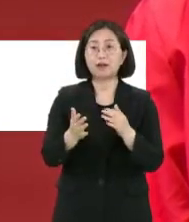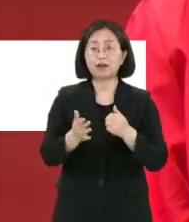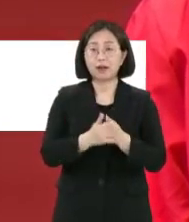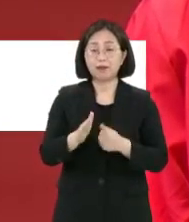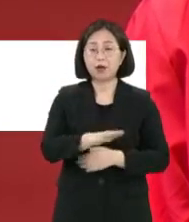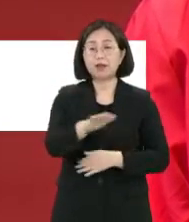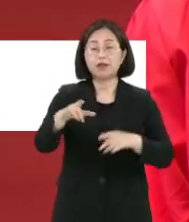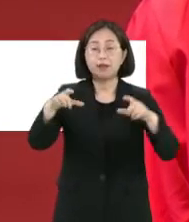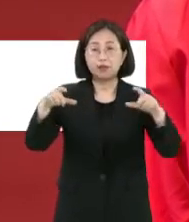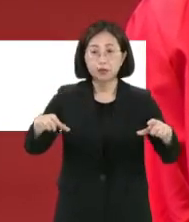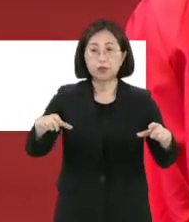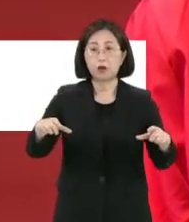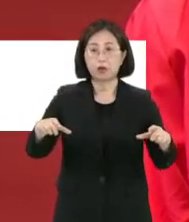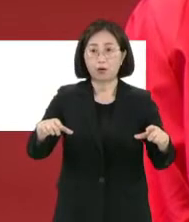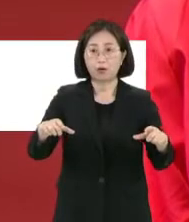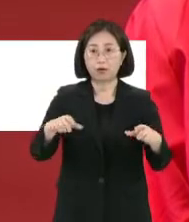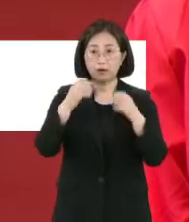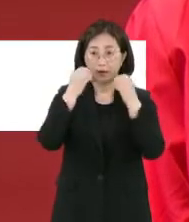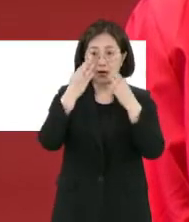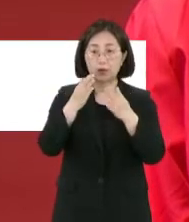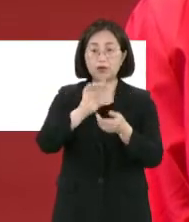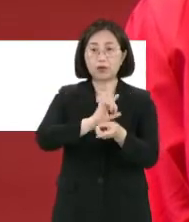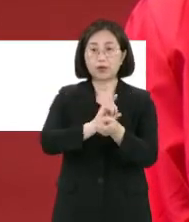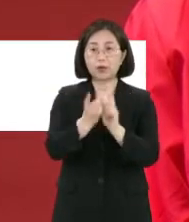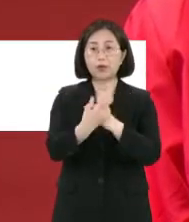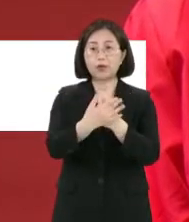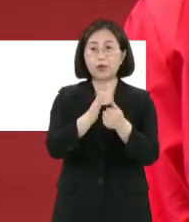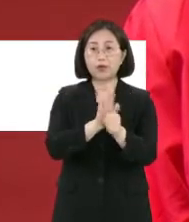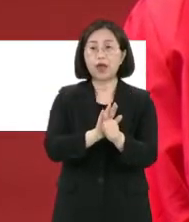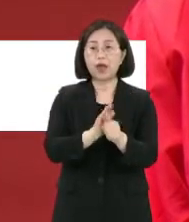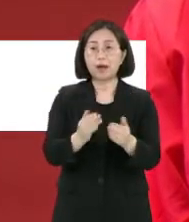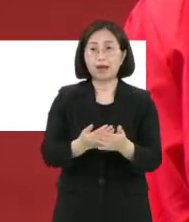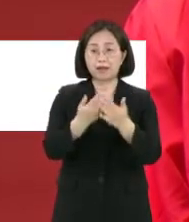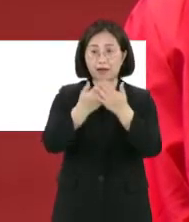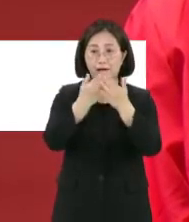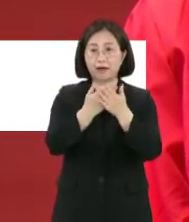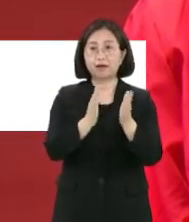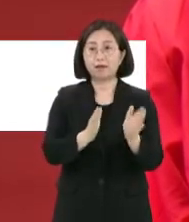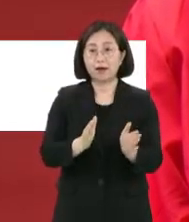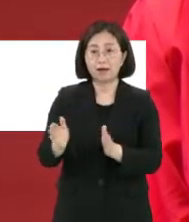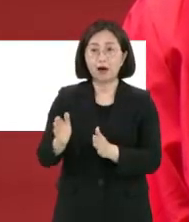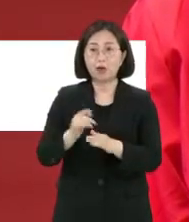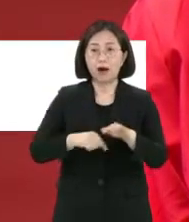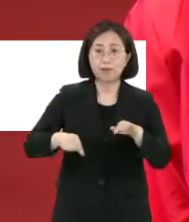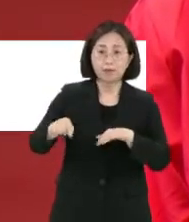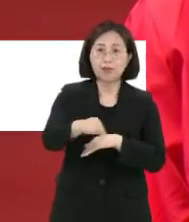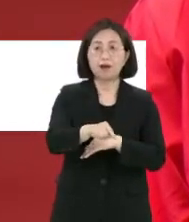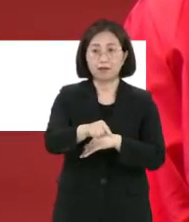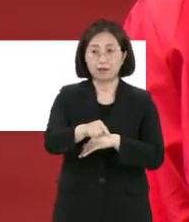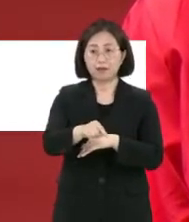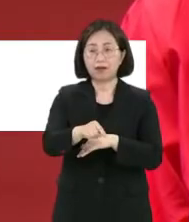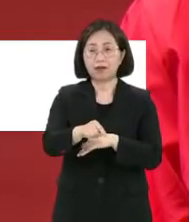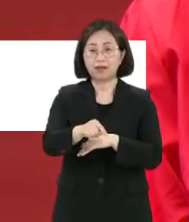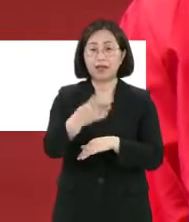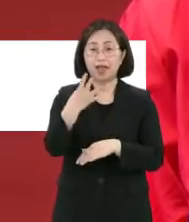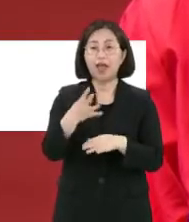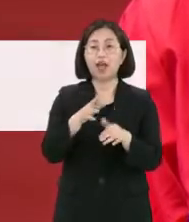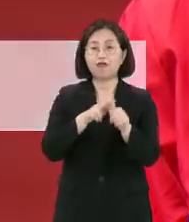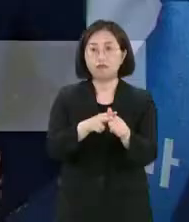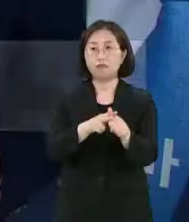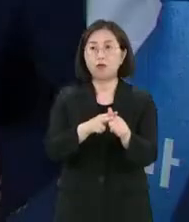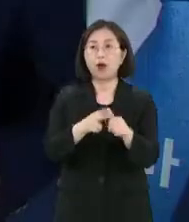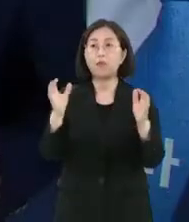우리 충청권이 새로운 상생 도약의 발전을 마련하는데 앞장서야 될 우리 내 후보가 오늘